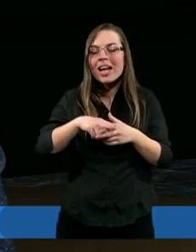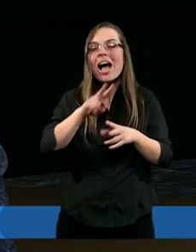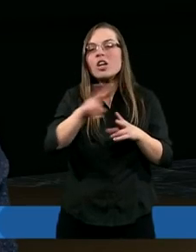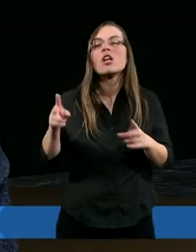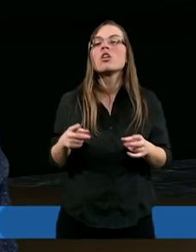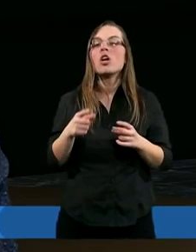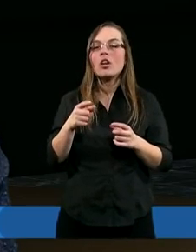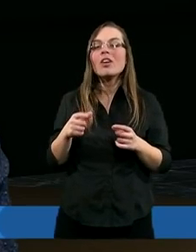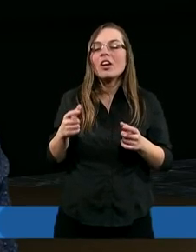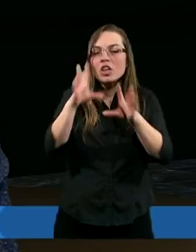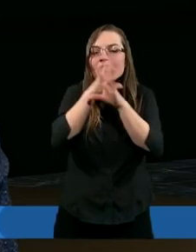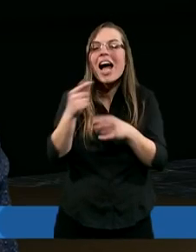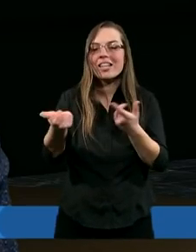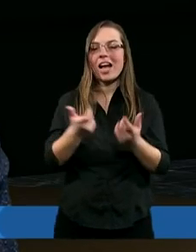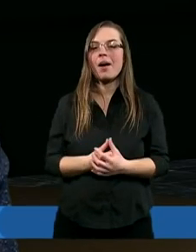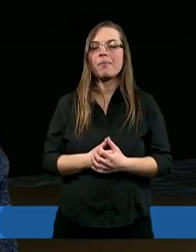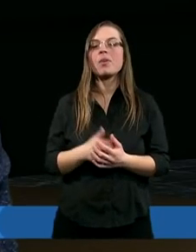chcenie.